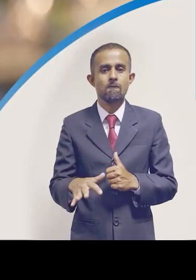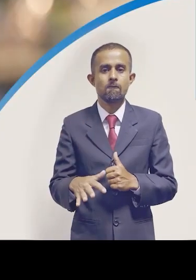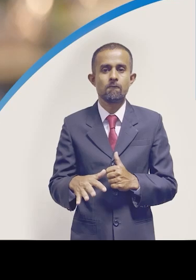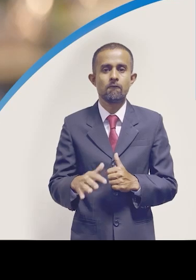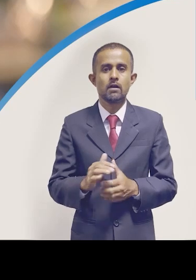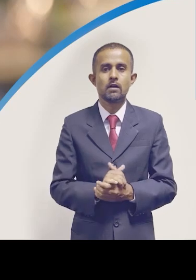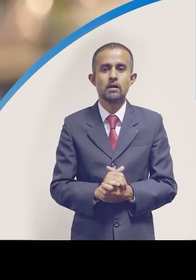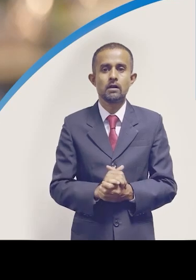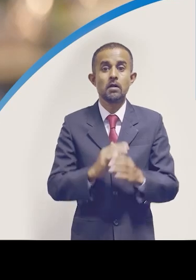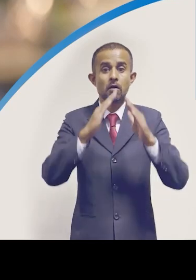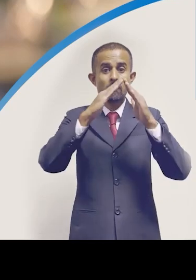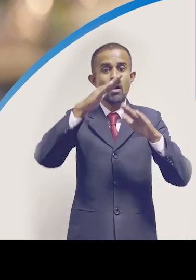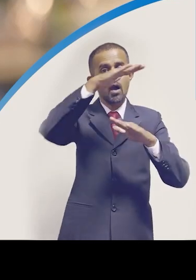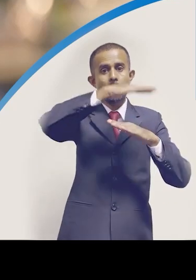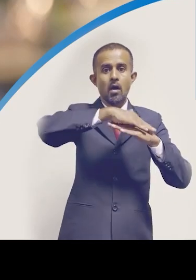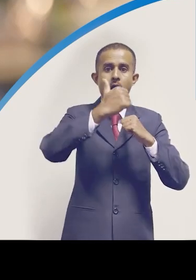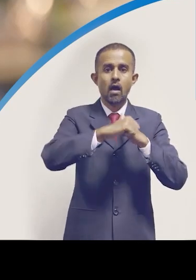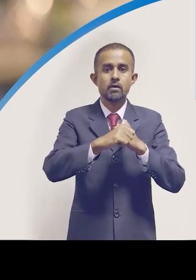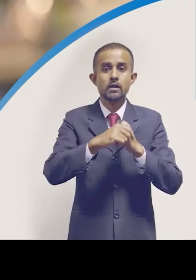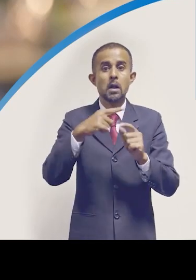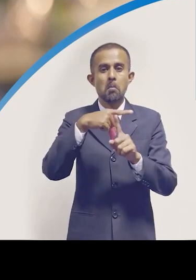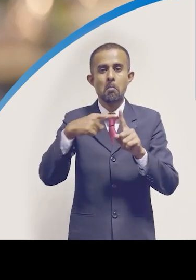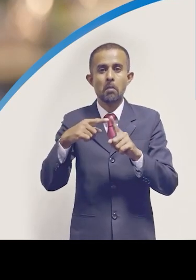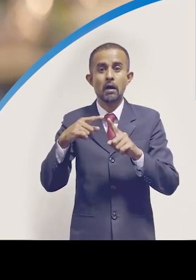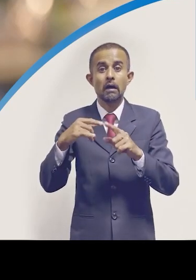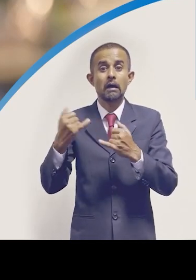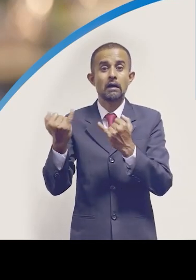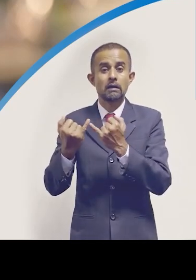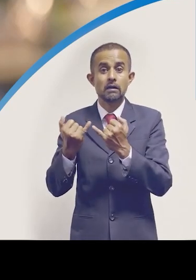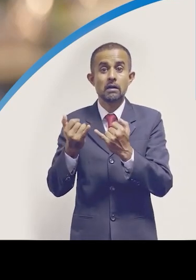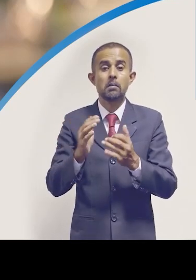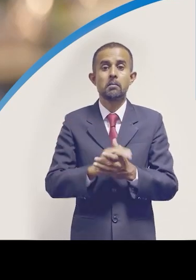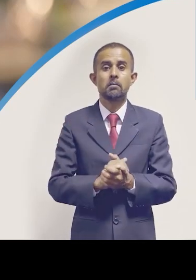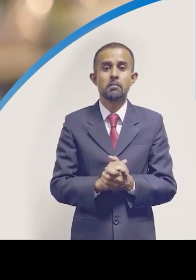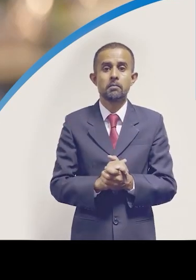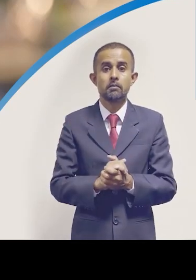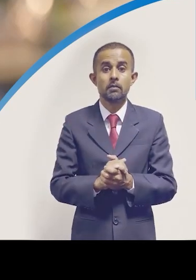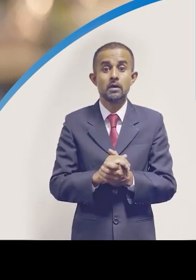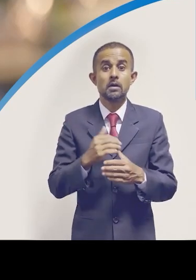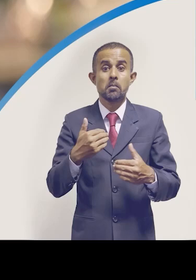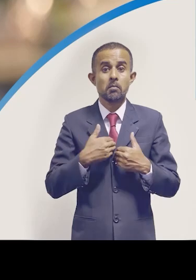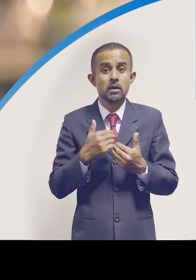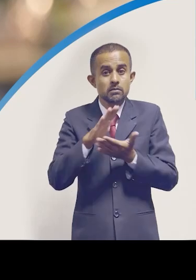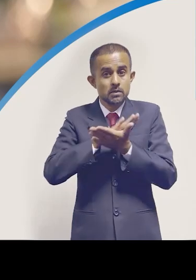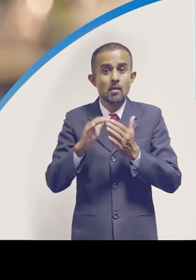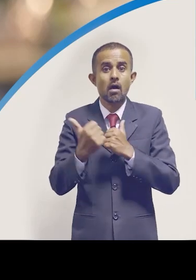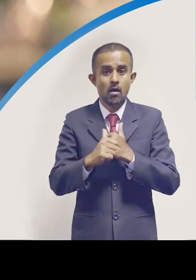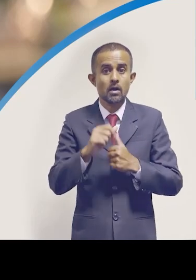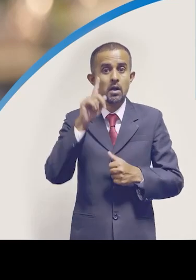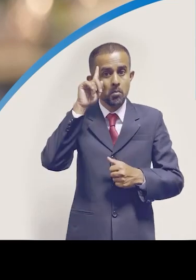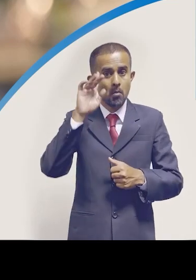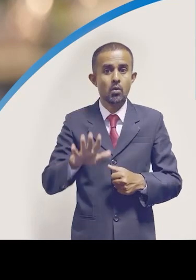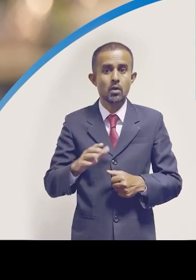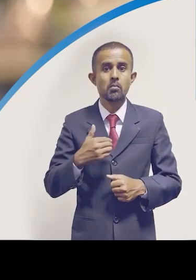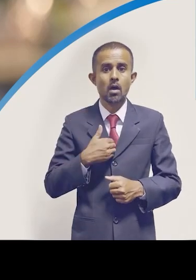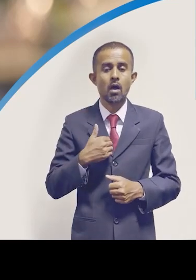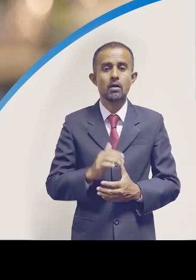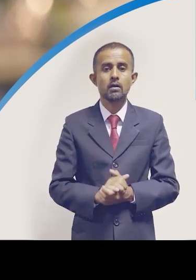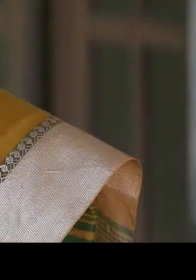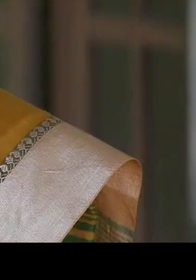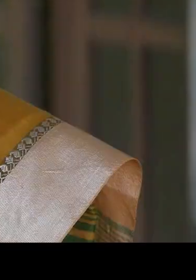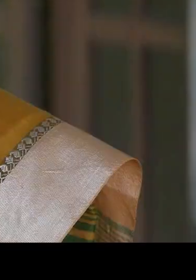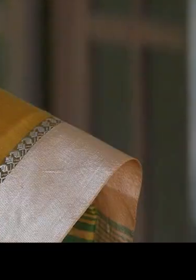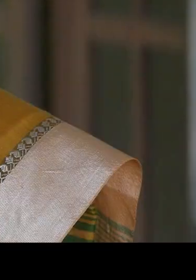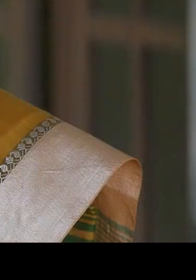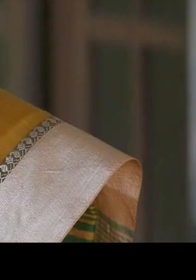තියෙන්නේ ගේ වහල ගහලා තියෙන්නේ පැත්තට ටකරන් කළා පැත්තට රීට් කළා. එහෙම ගාලා දිනේ මට ඒක හදා ගන්න බලාපොරොත්තු වෙන තමයි මම